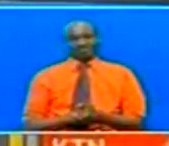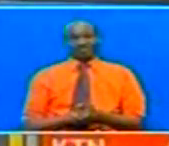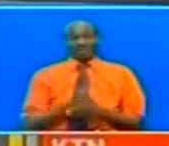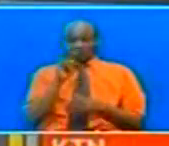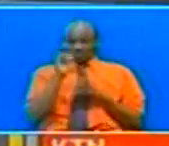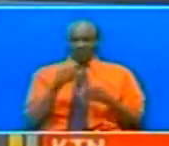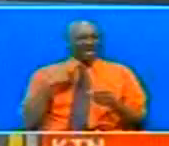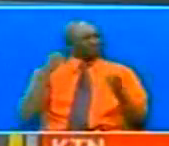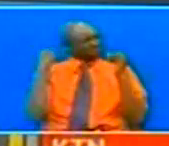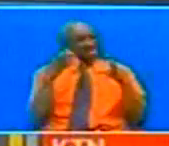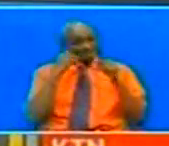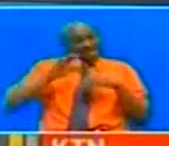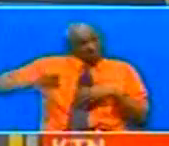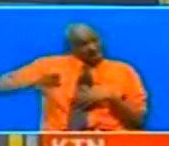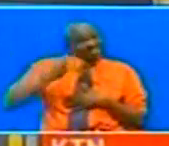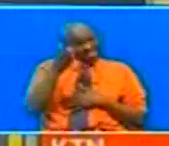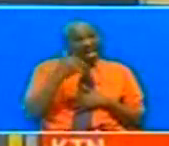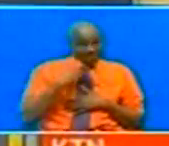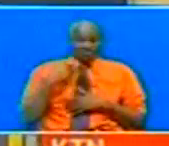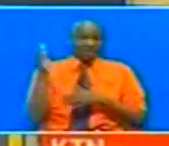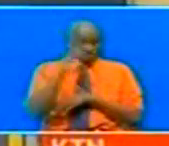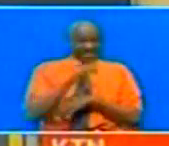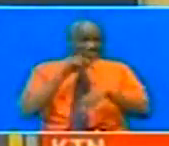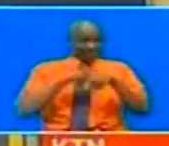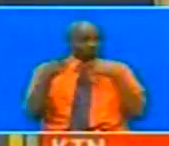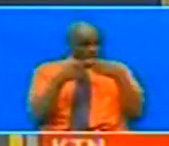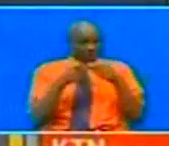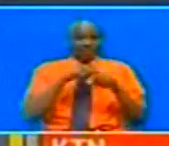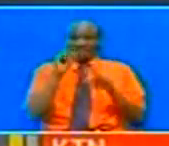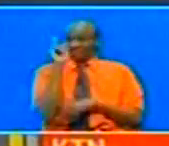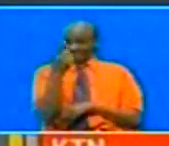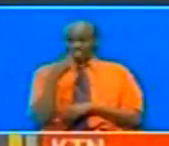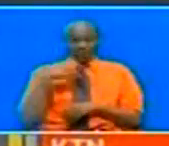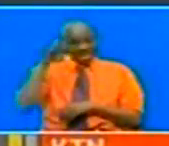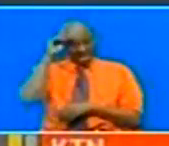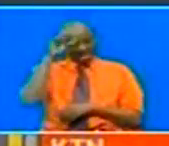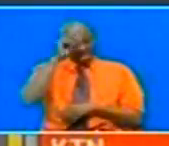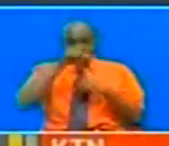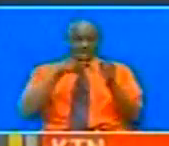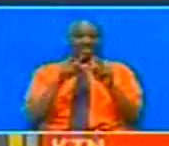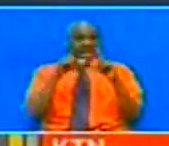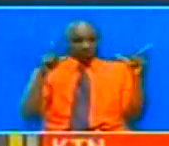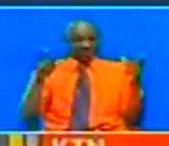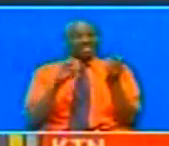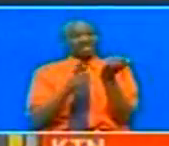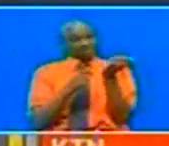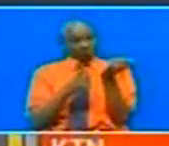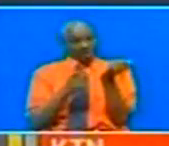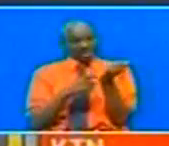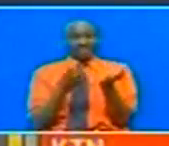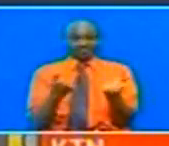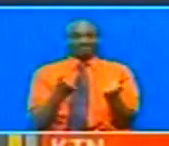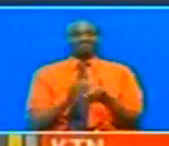Mtazamaji, kuna mengi zaidi tuliyokuandalia, nitarejea katika muda usio kwa mrefu, lakini kwanza tujifunze mengi katika lugha ya Kiswahili kwenye kamusi ya